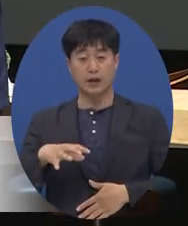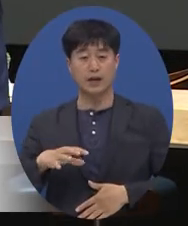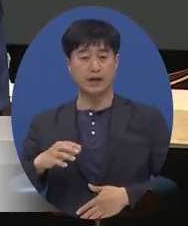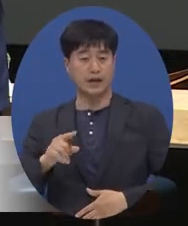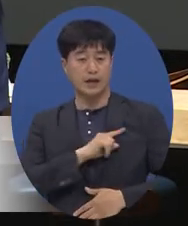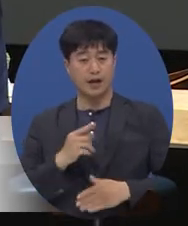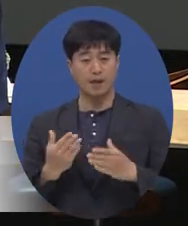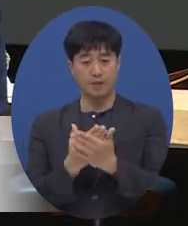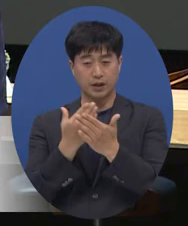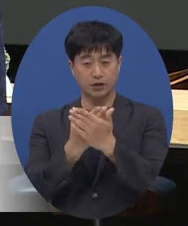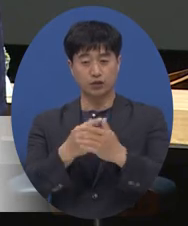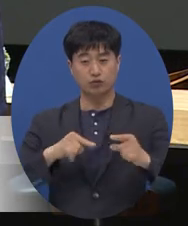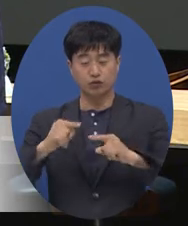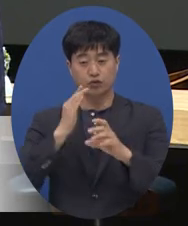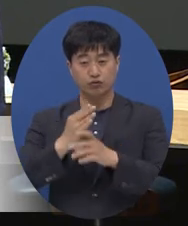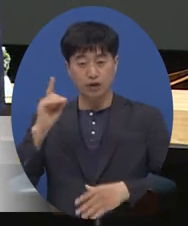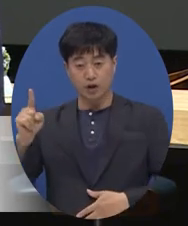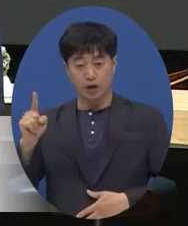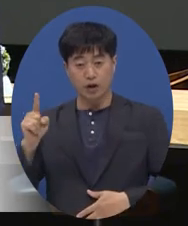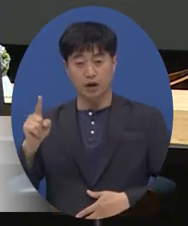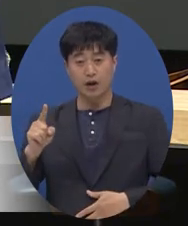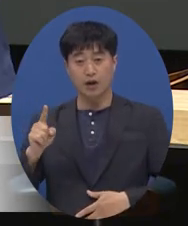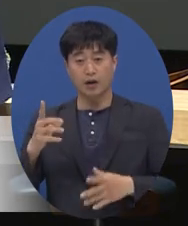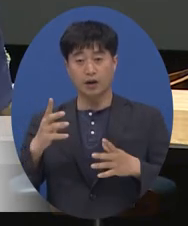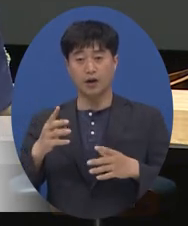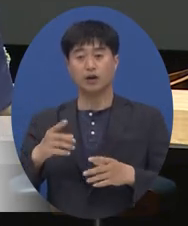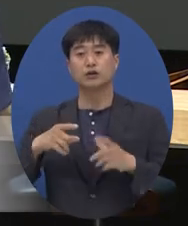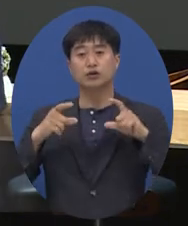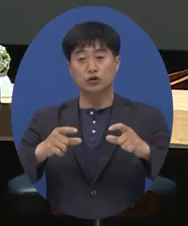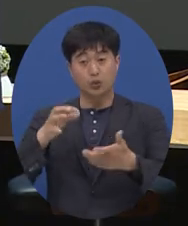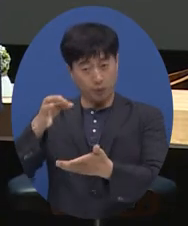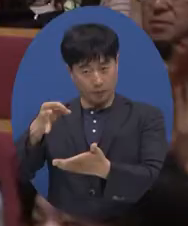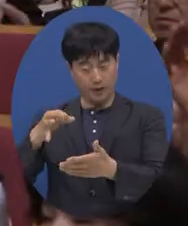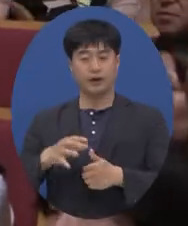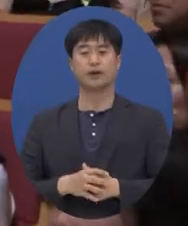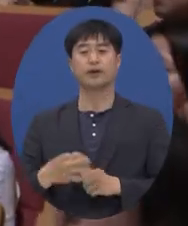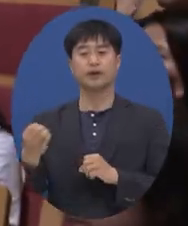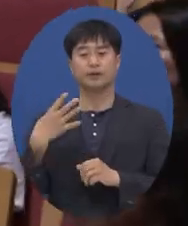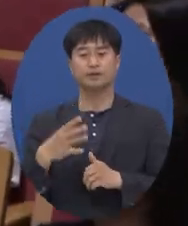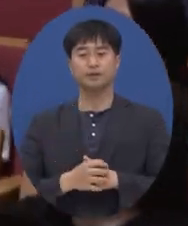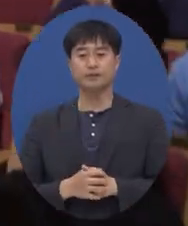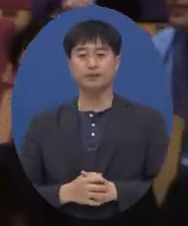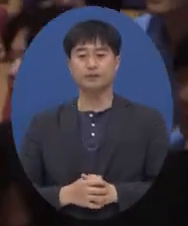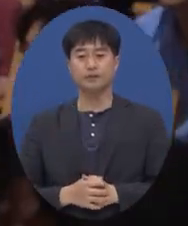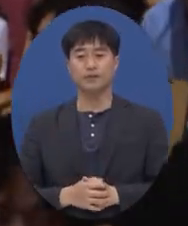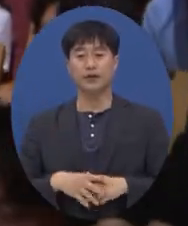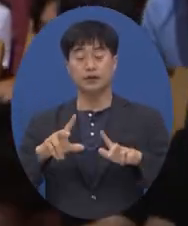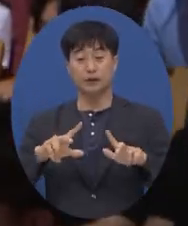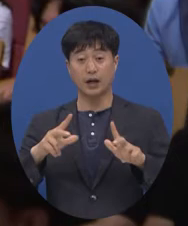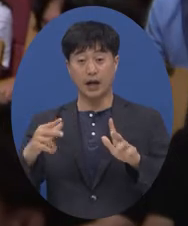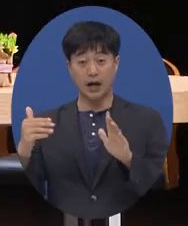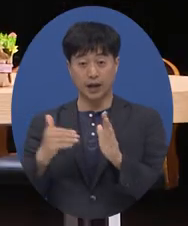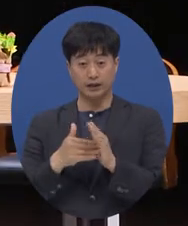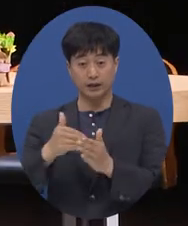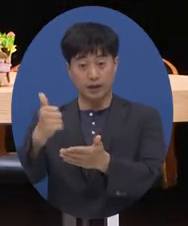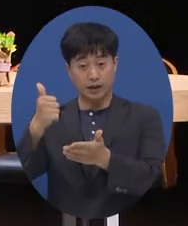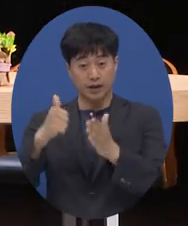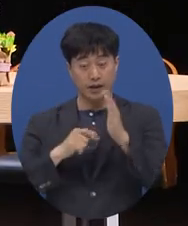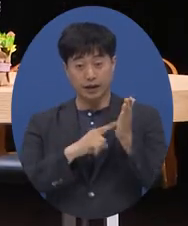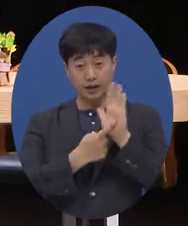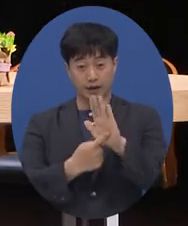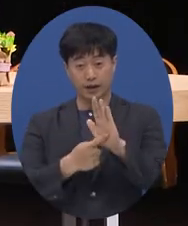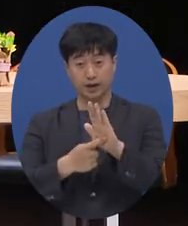또 활성화되어 있는 이 정책 중에 하나입니다. 많은 분들이 지역 앞에. 그렇죠. 이제껏 출연했던 게스트도 함께